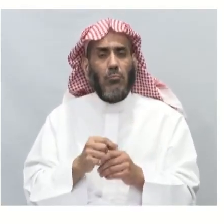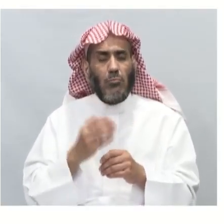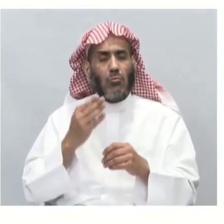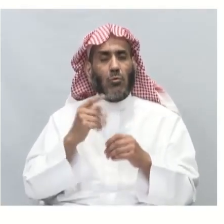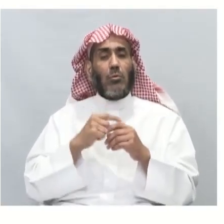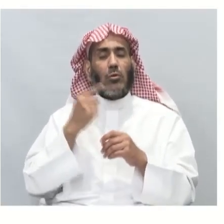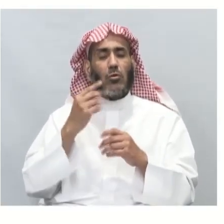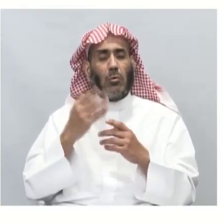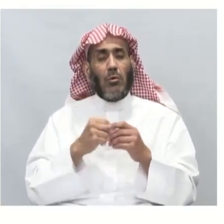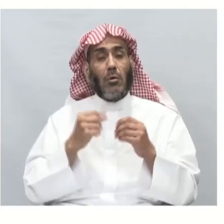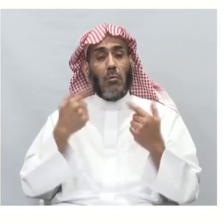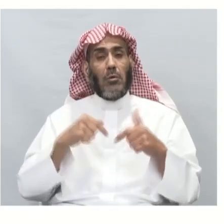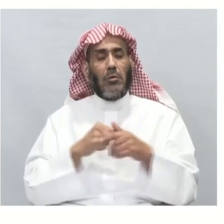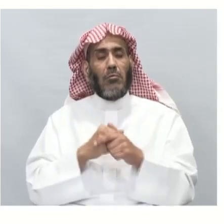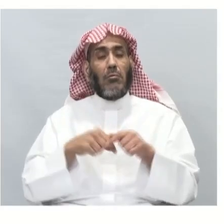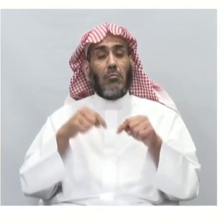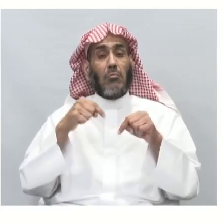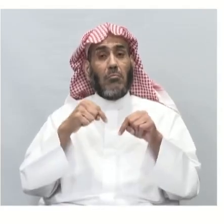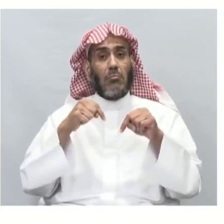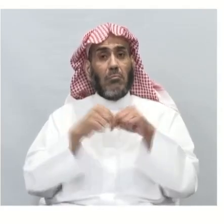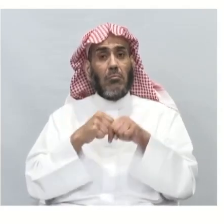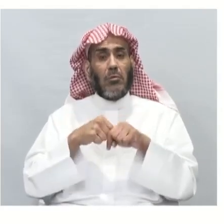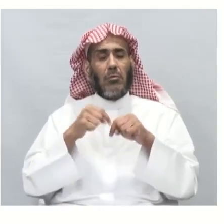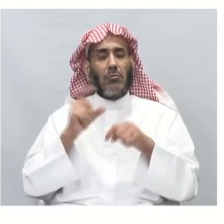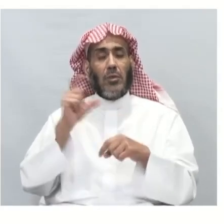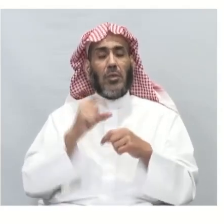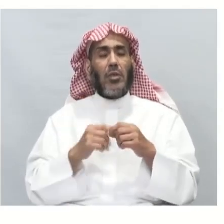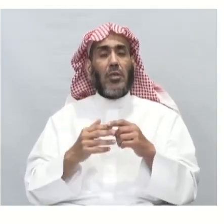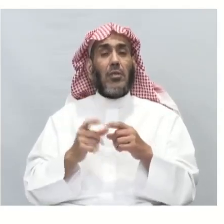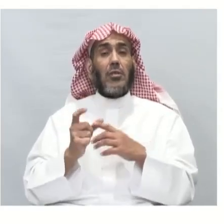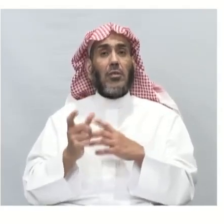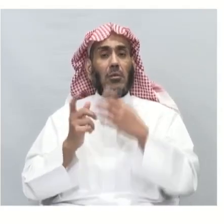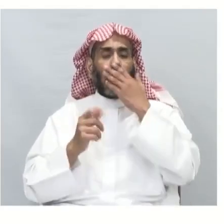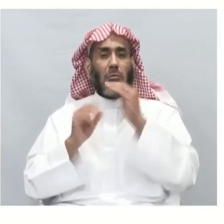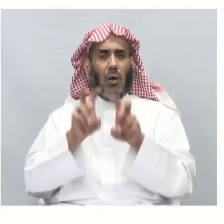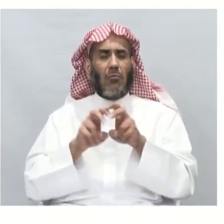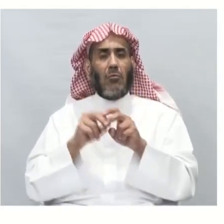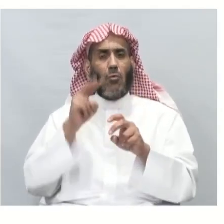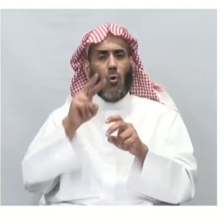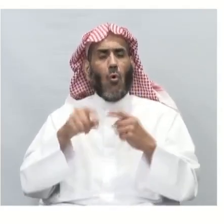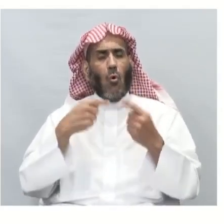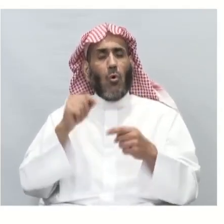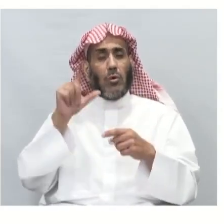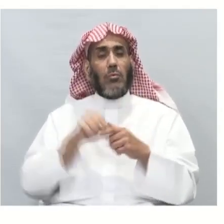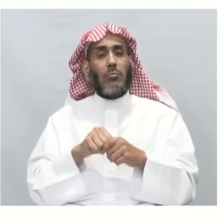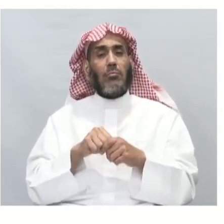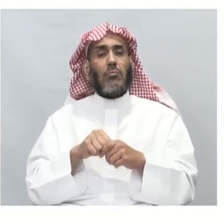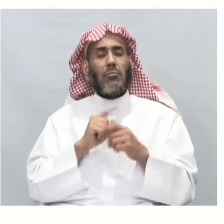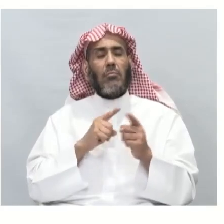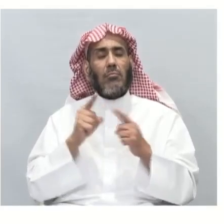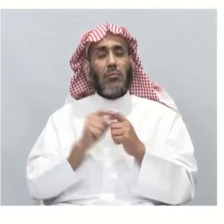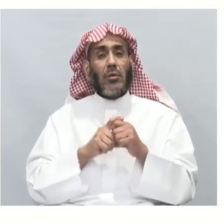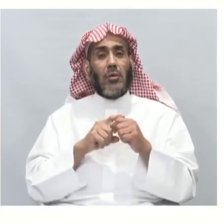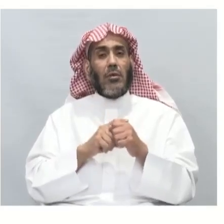او من شعائرنا الدينيه في هذا في ديننا الاسلام نحن نقف ونراها كل اسبوع يحسن بنا